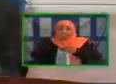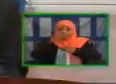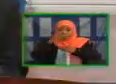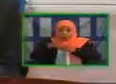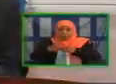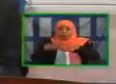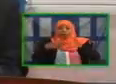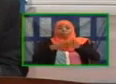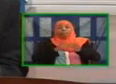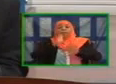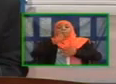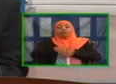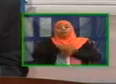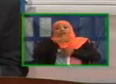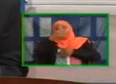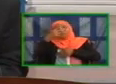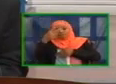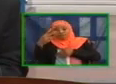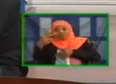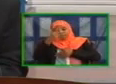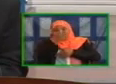madarakani mpaka 2020.